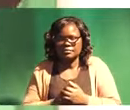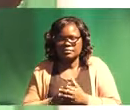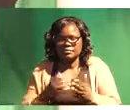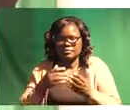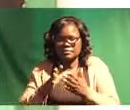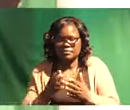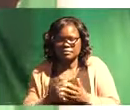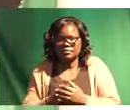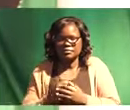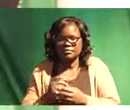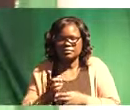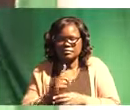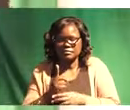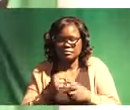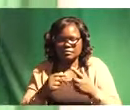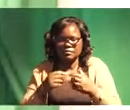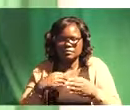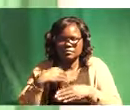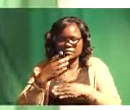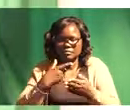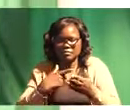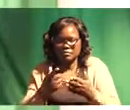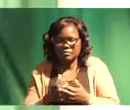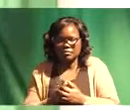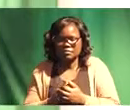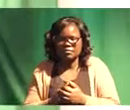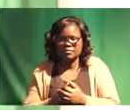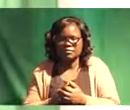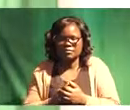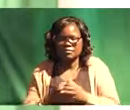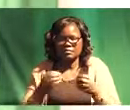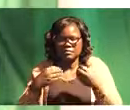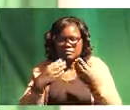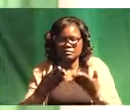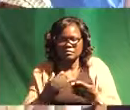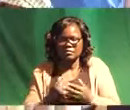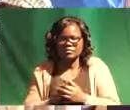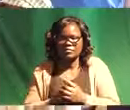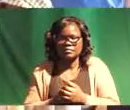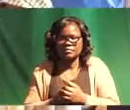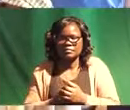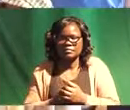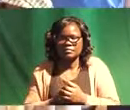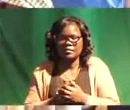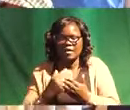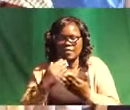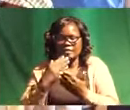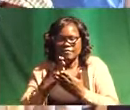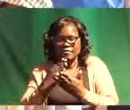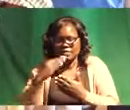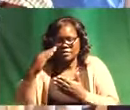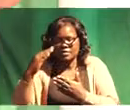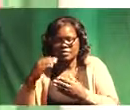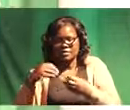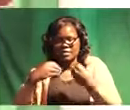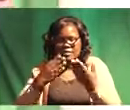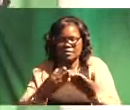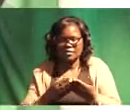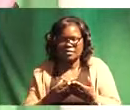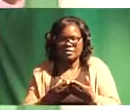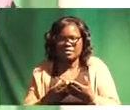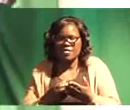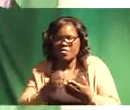Nimetumana waziri atakuja next week. Tutawapatia awamu ya kwanza, tunawapatia